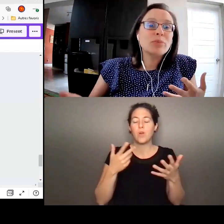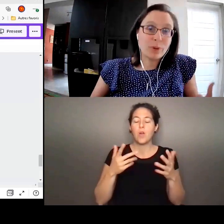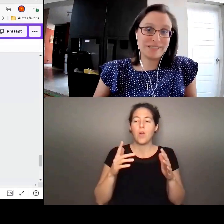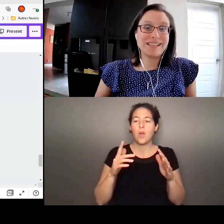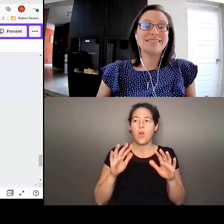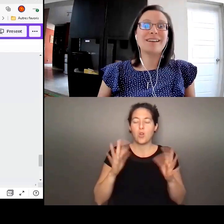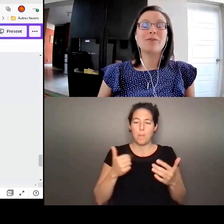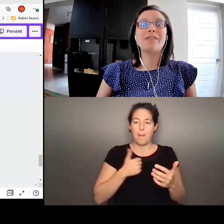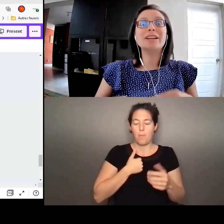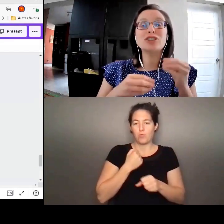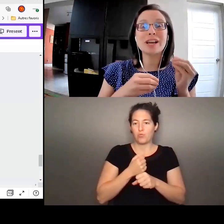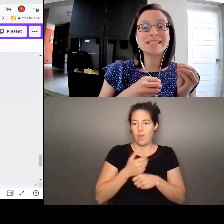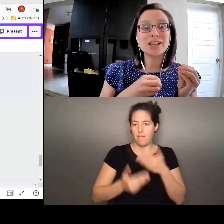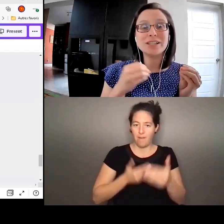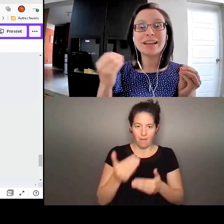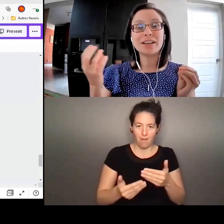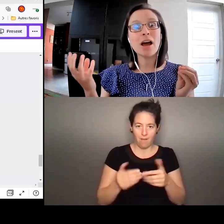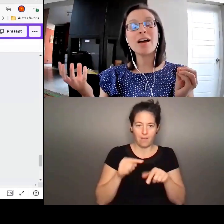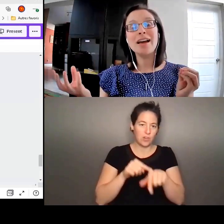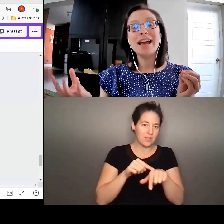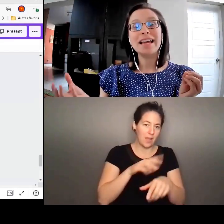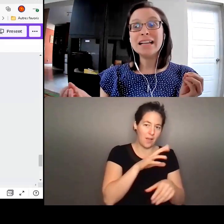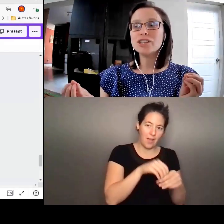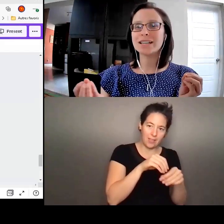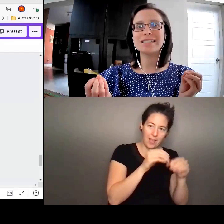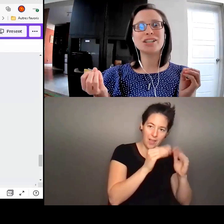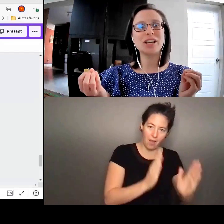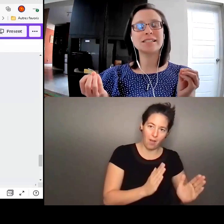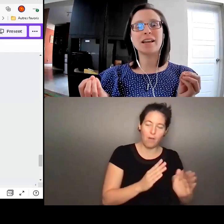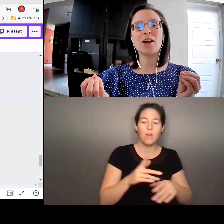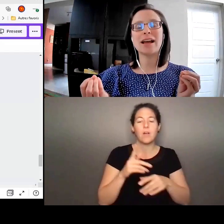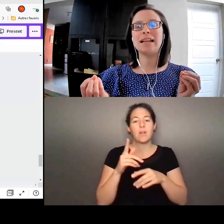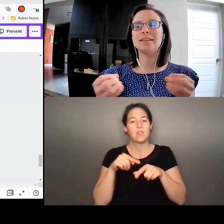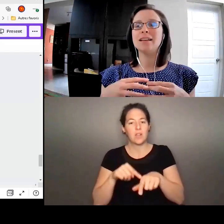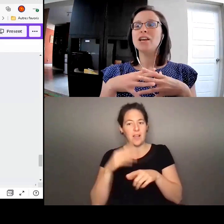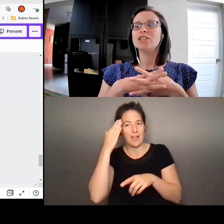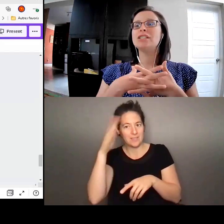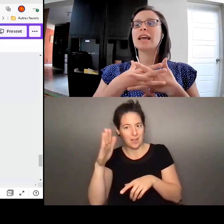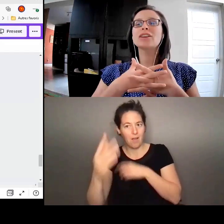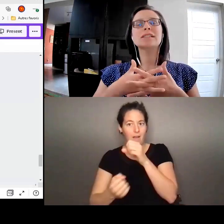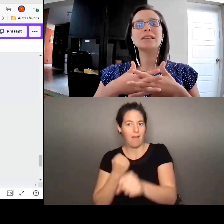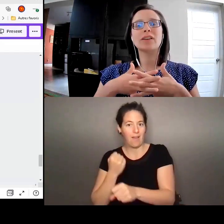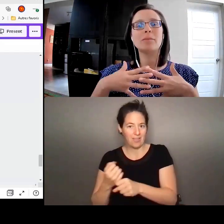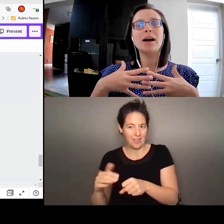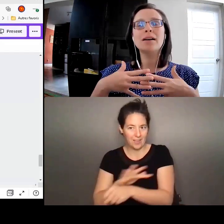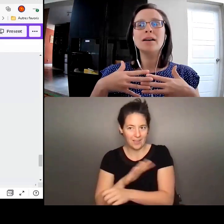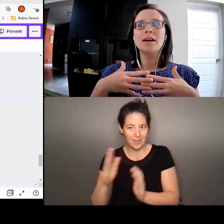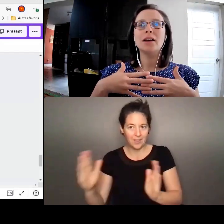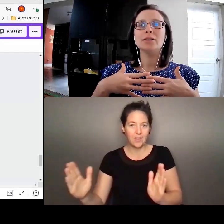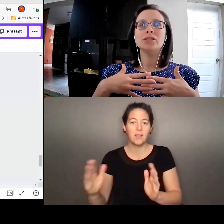je procède, dans le fond, avec le jardinage intérieur et le jardinage extérieur à l'année. Je dirais que c'est